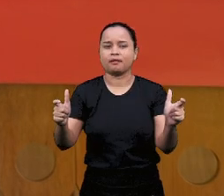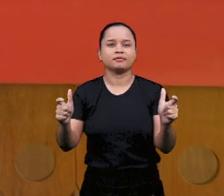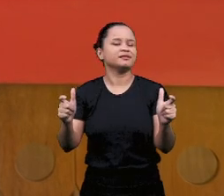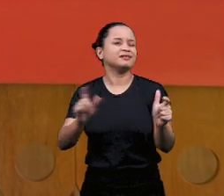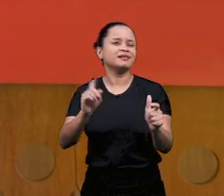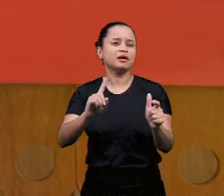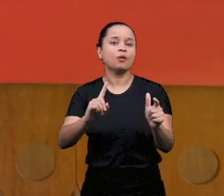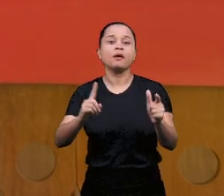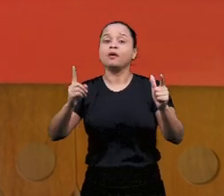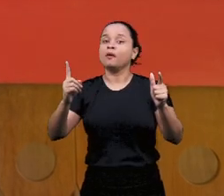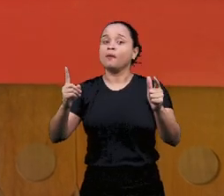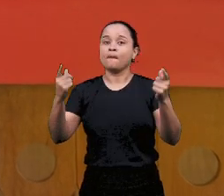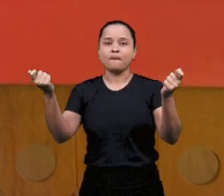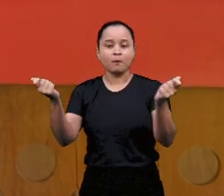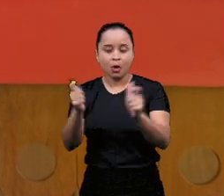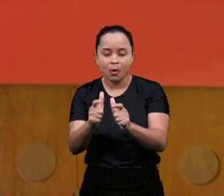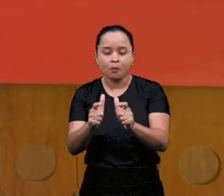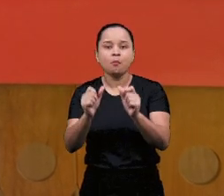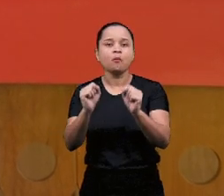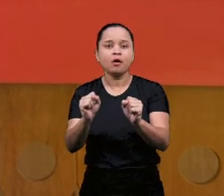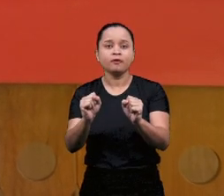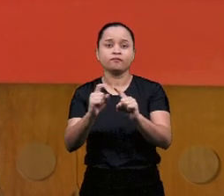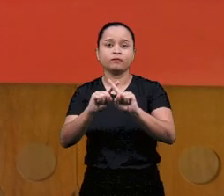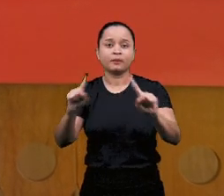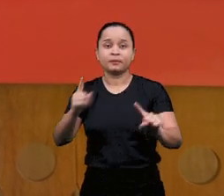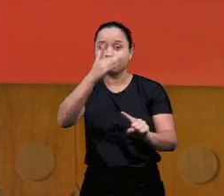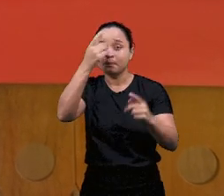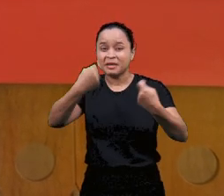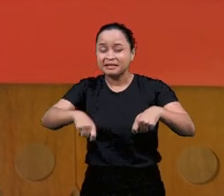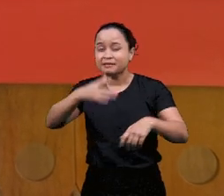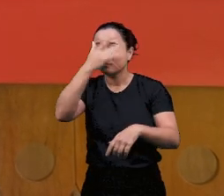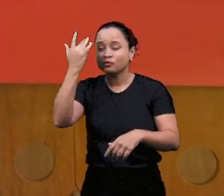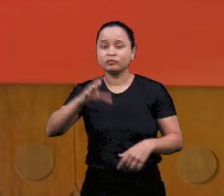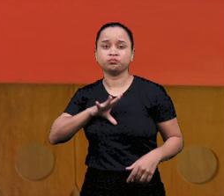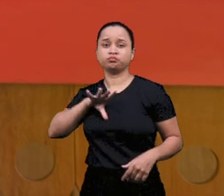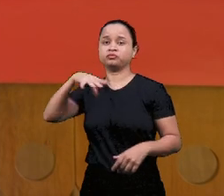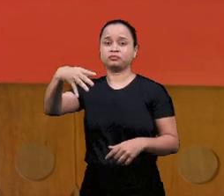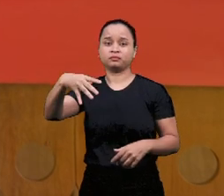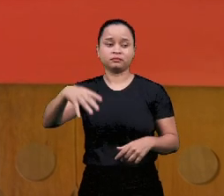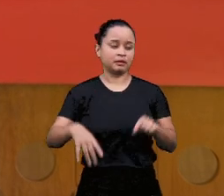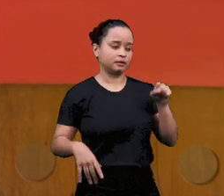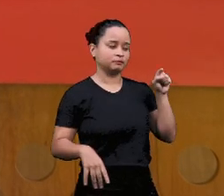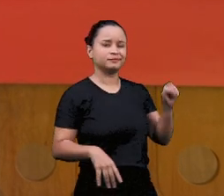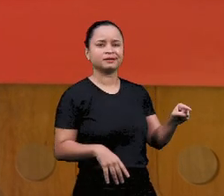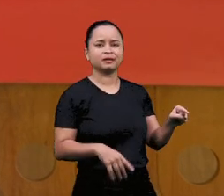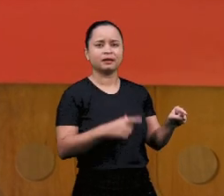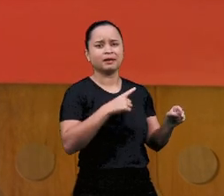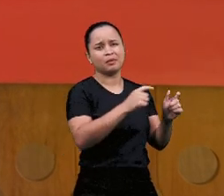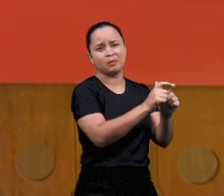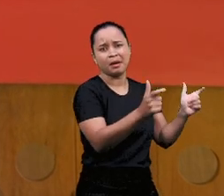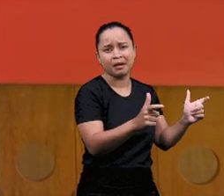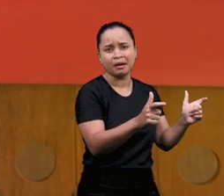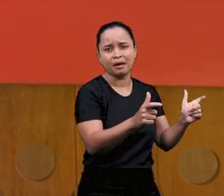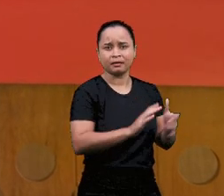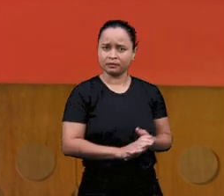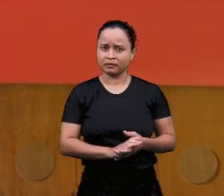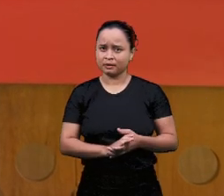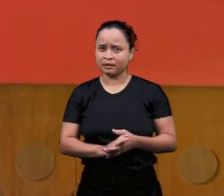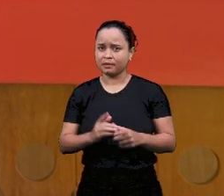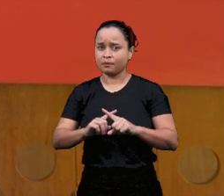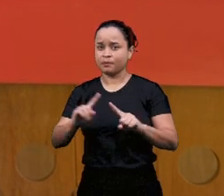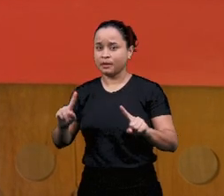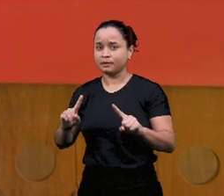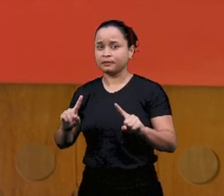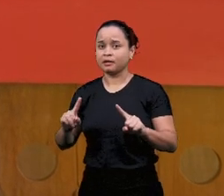vaillants. On n'a pas besoin des armes que Saül avait, mais elle a besoin des armes de David. Et nous avons déjà parlé sur ça, ce